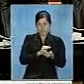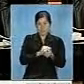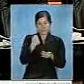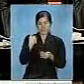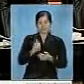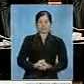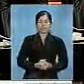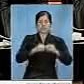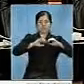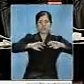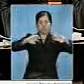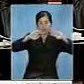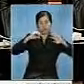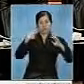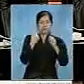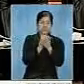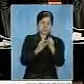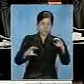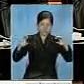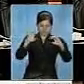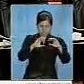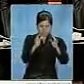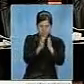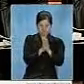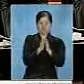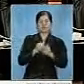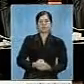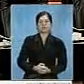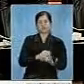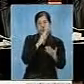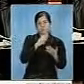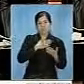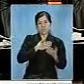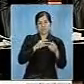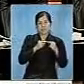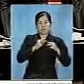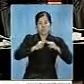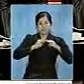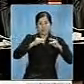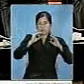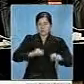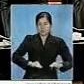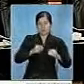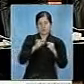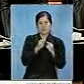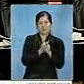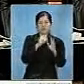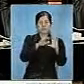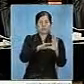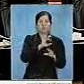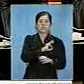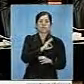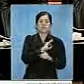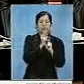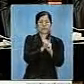ให้การสมทบเมื่อผู้มีอาชีพอิสระตัดสินใจเป็นสมาชิกของกองทุนประกันสังคมตามมาตรา